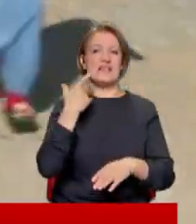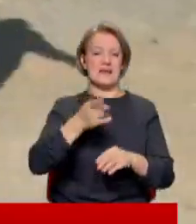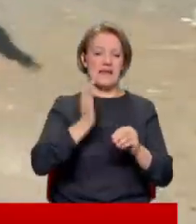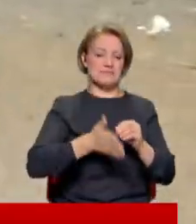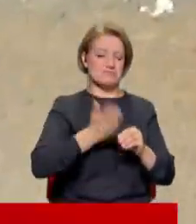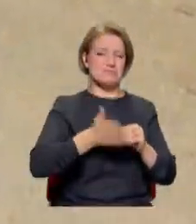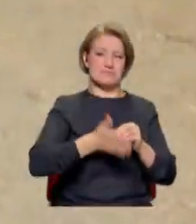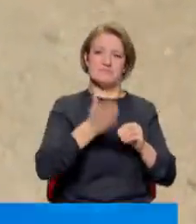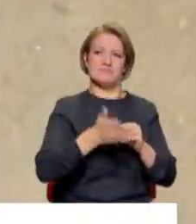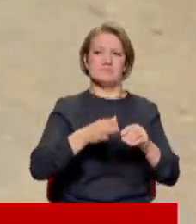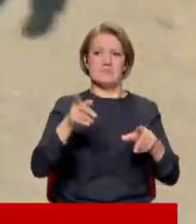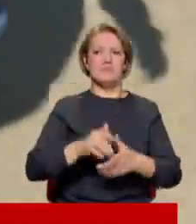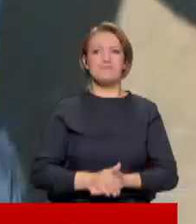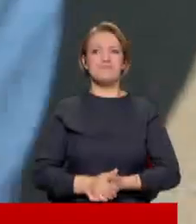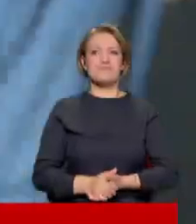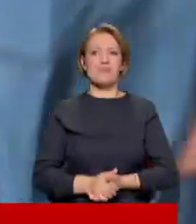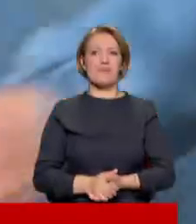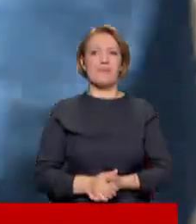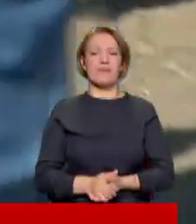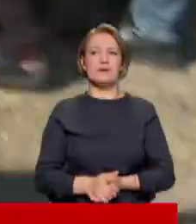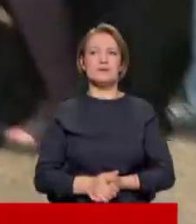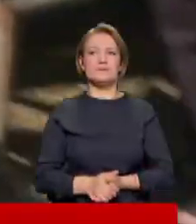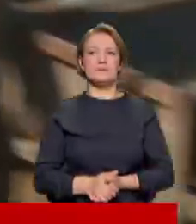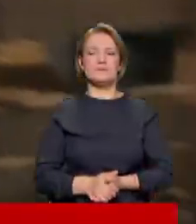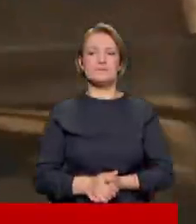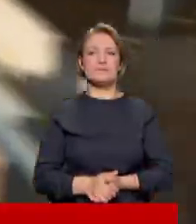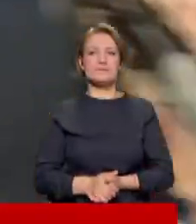yandan kesilmiş etler gidiyor.